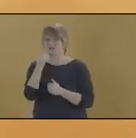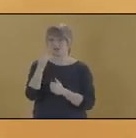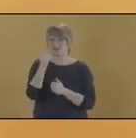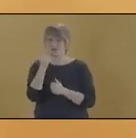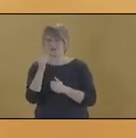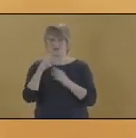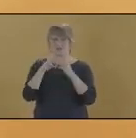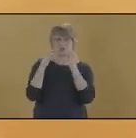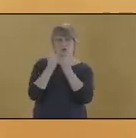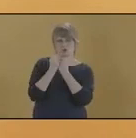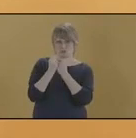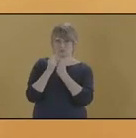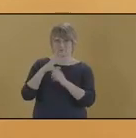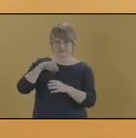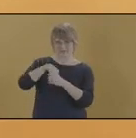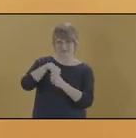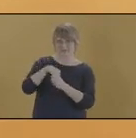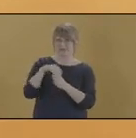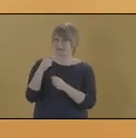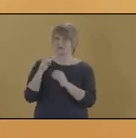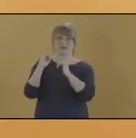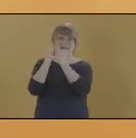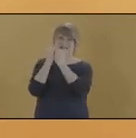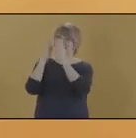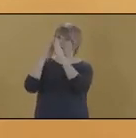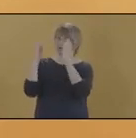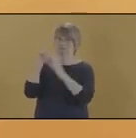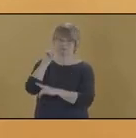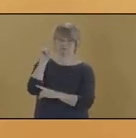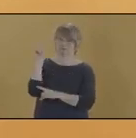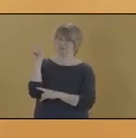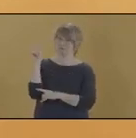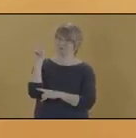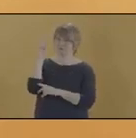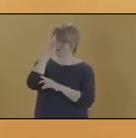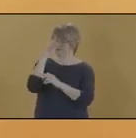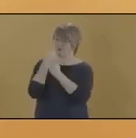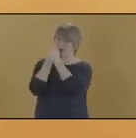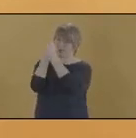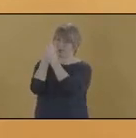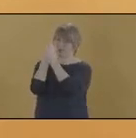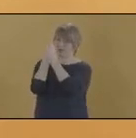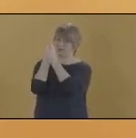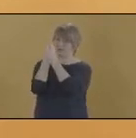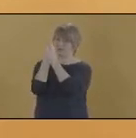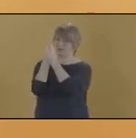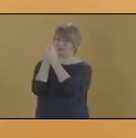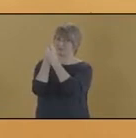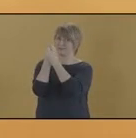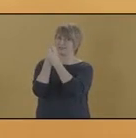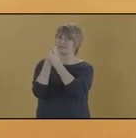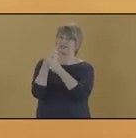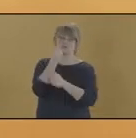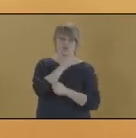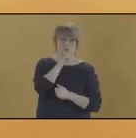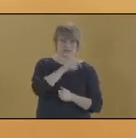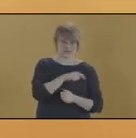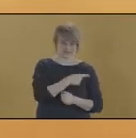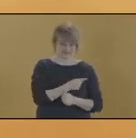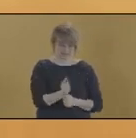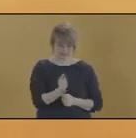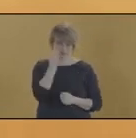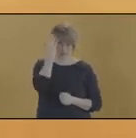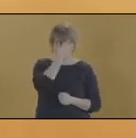unseren Workshops sitzen, es ist eigentlich immer das Elternhaus, die daran glauben. Das ist weniger so, dass das, die Jugendlichen sich das